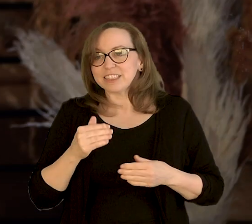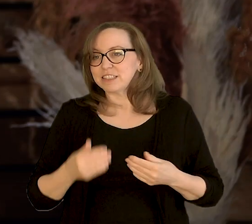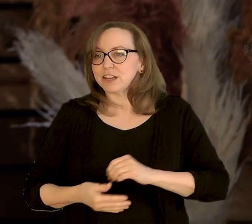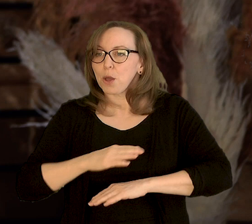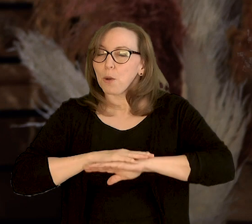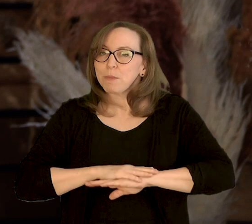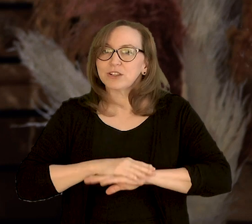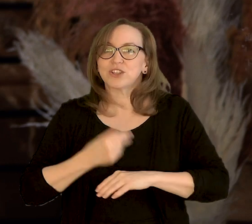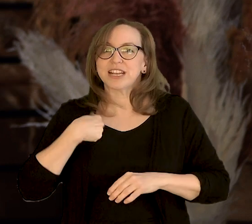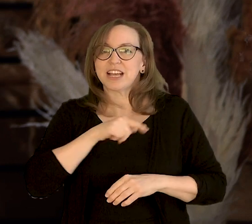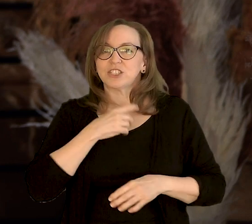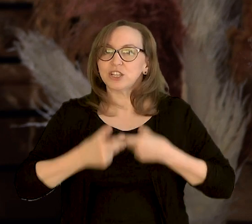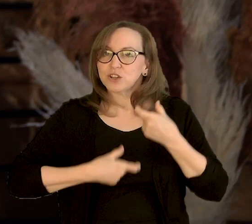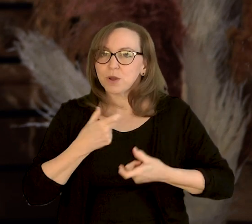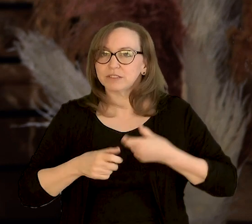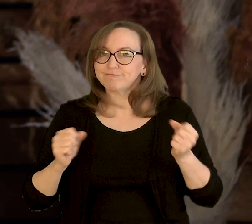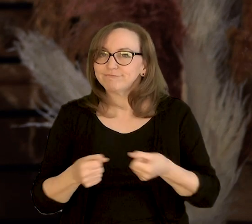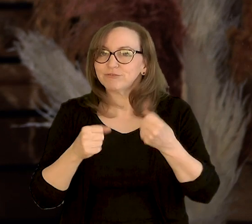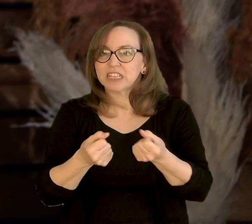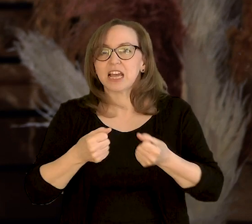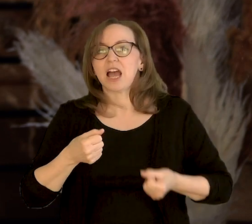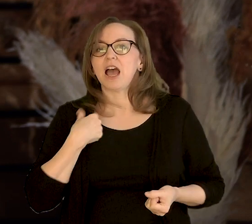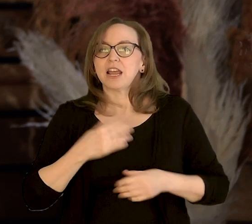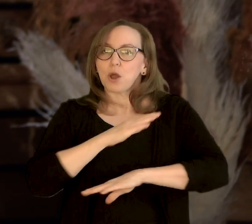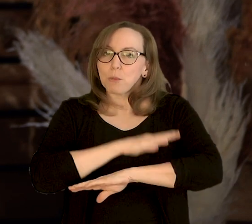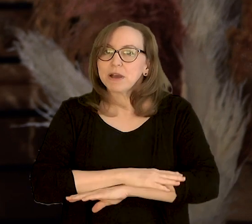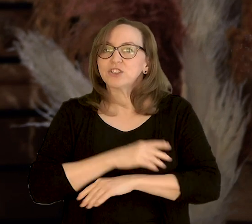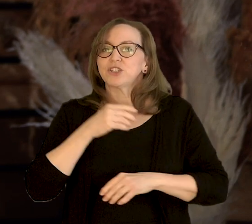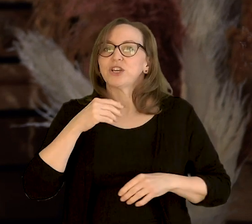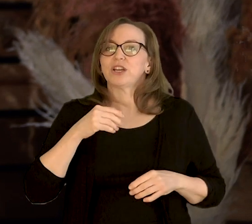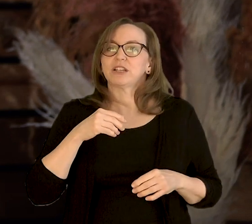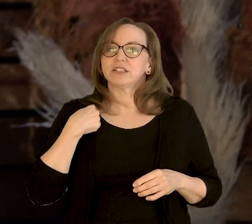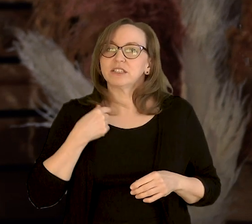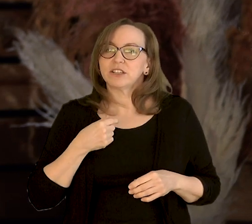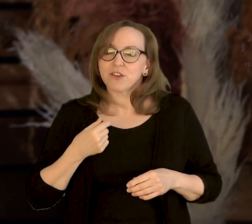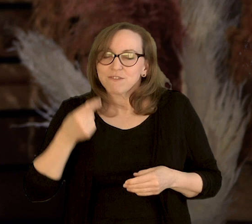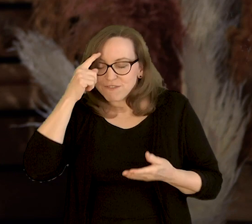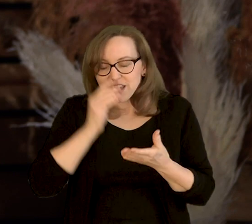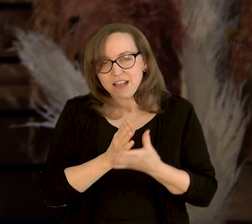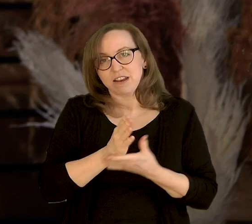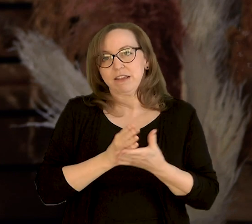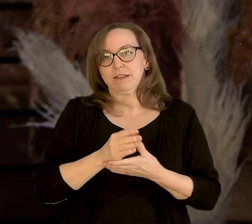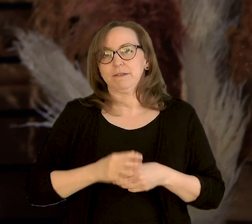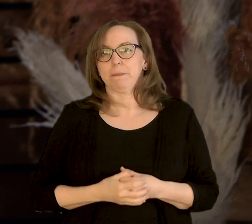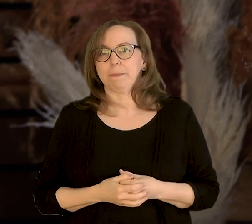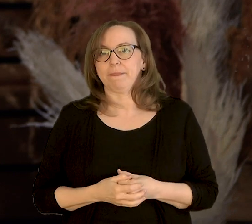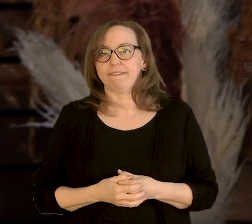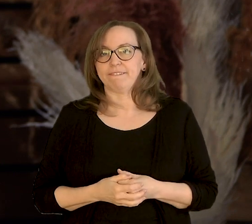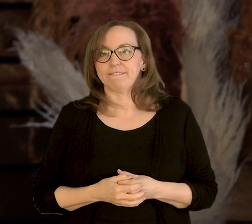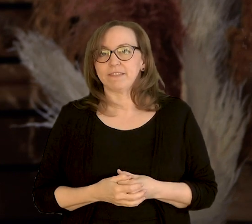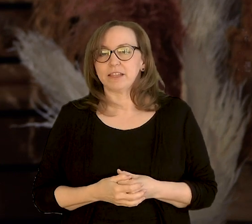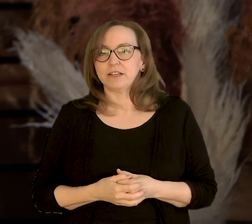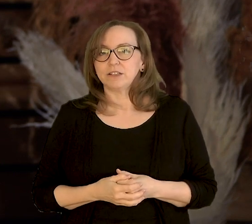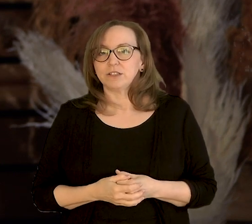uczynki. Pomyślmy, przecież ten łotr na krzyżu nie miał żadnych możliwości, aby